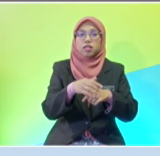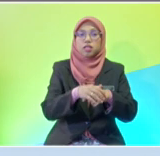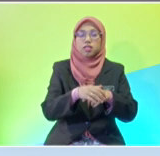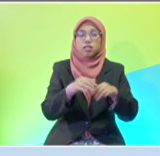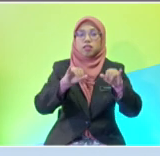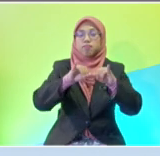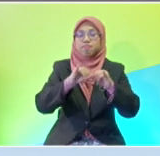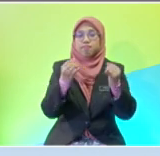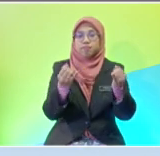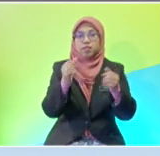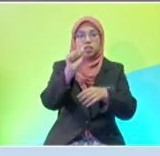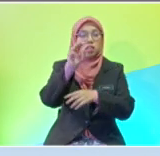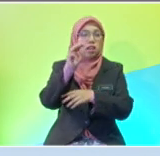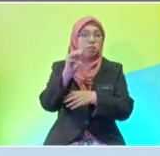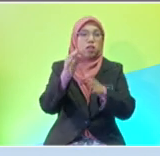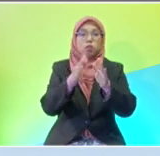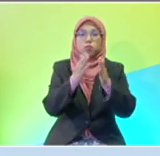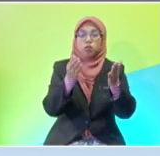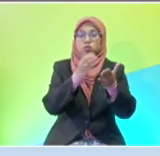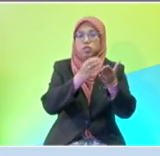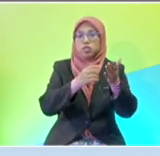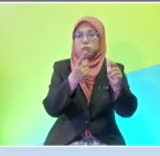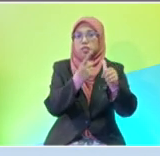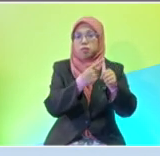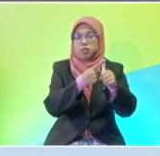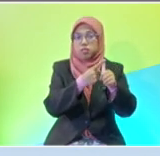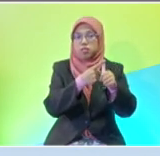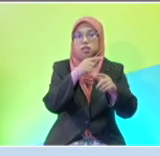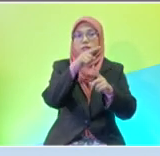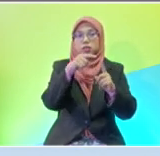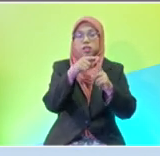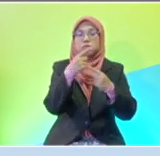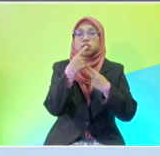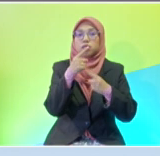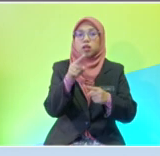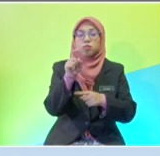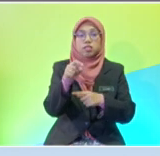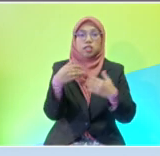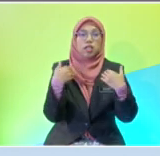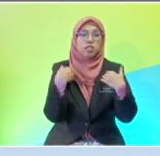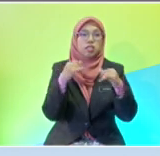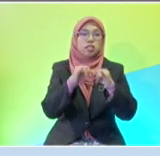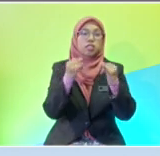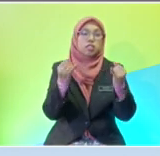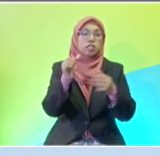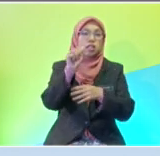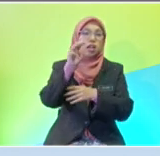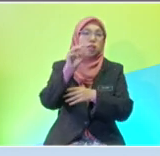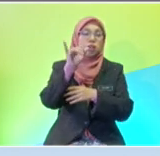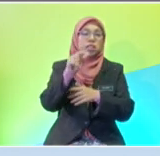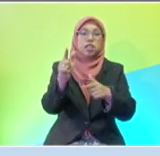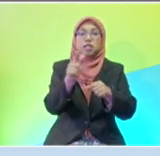catatan pertama yang mana apabila kita menjawab kita perlukan yang lengkap dengan tarif